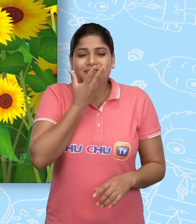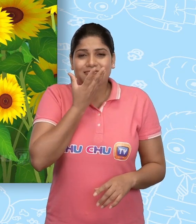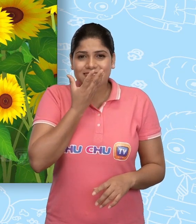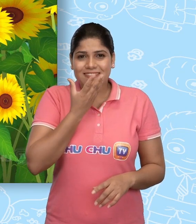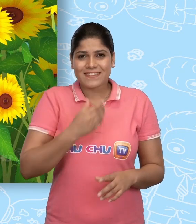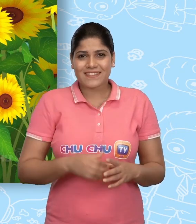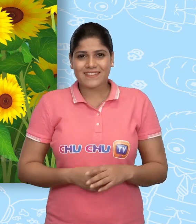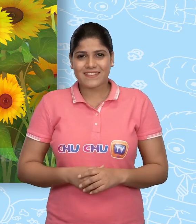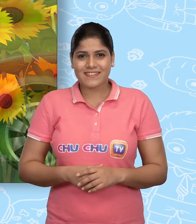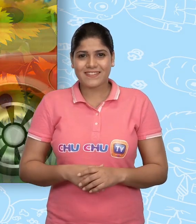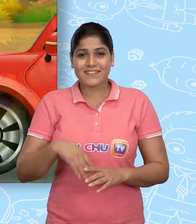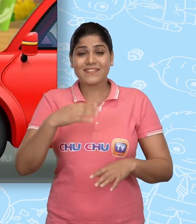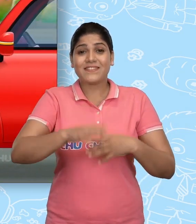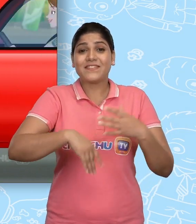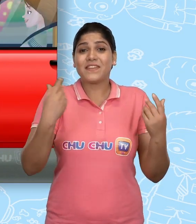सूरजमुखी।